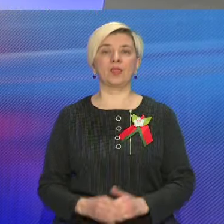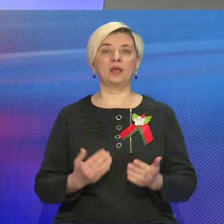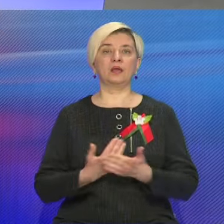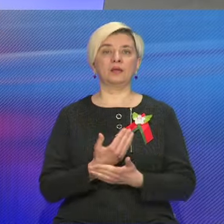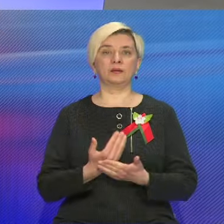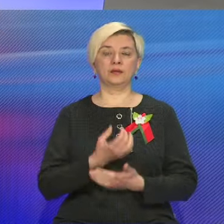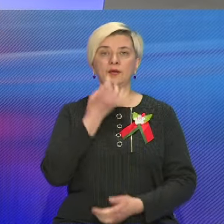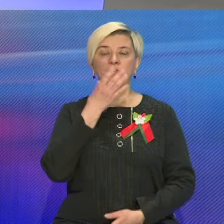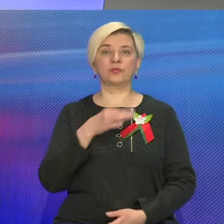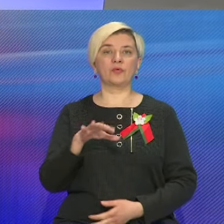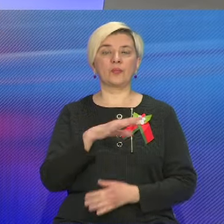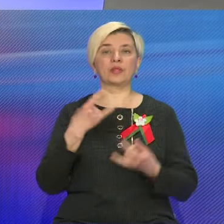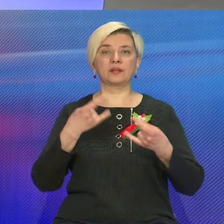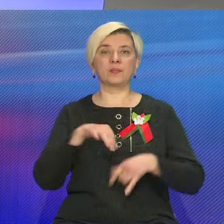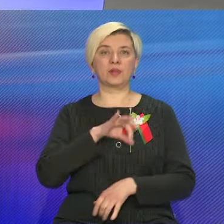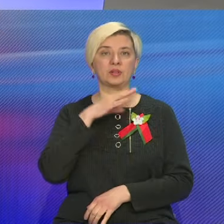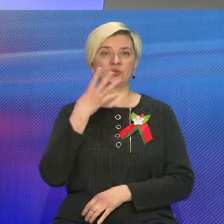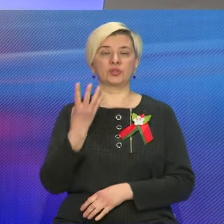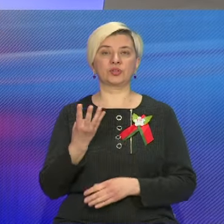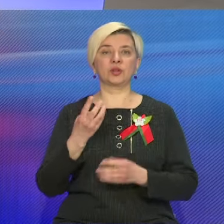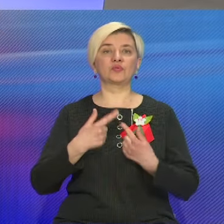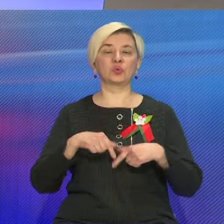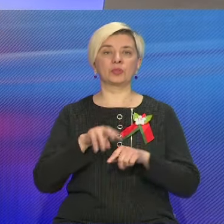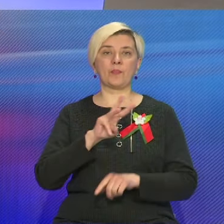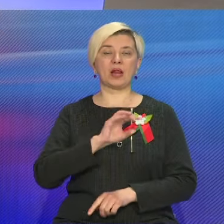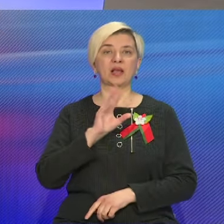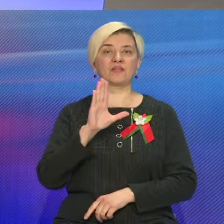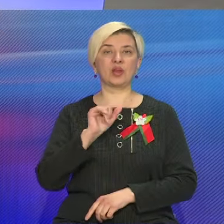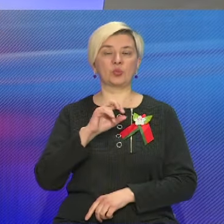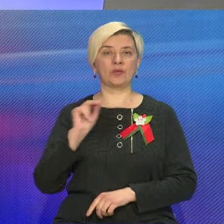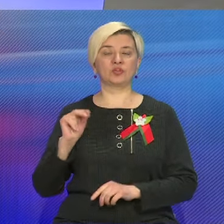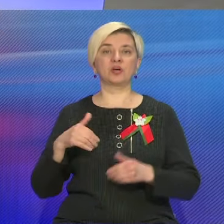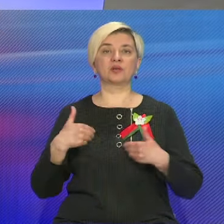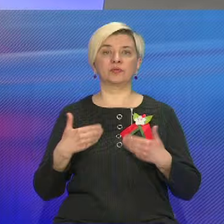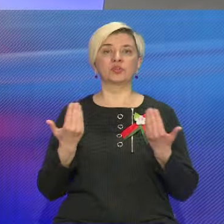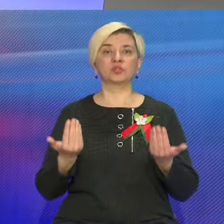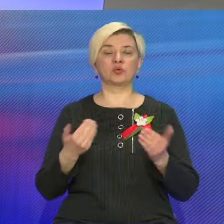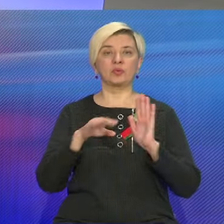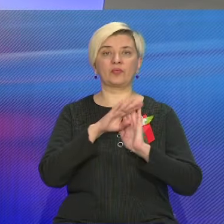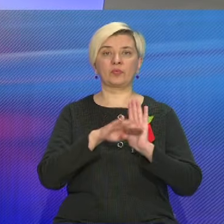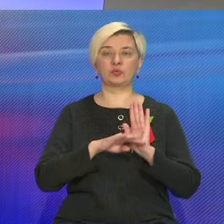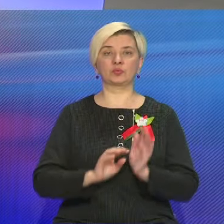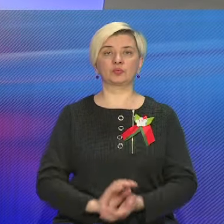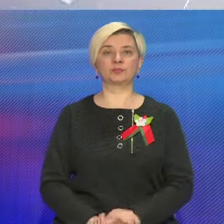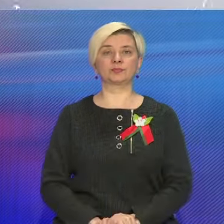на Вінгродинській області на телеканалі «Білорусь-4». У студії Маргарита Волікевич. Вітаю вас. Сьогодні у випуску.